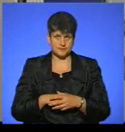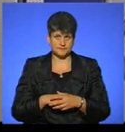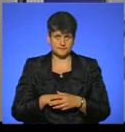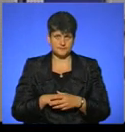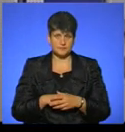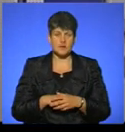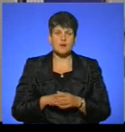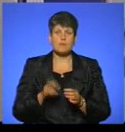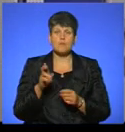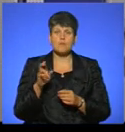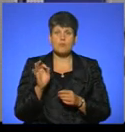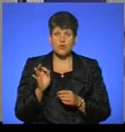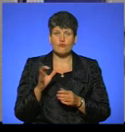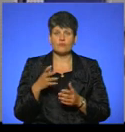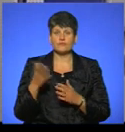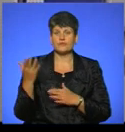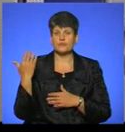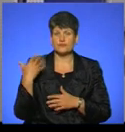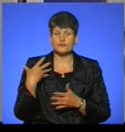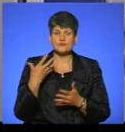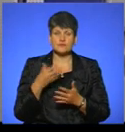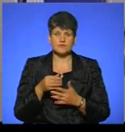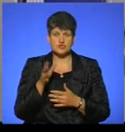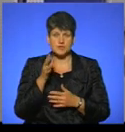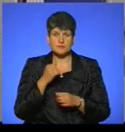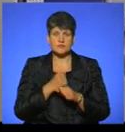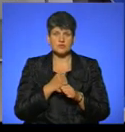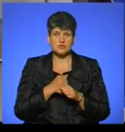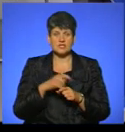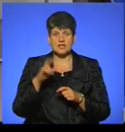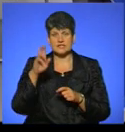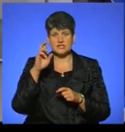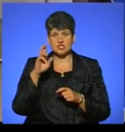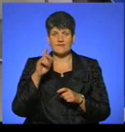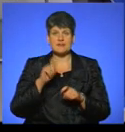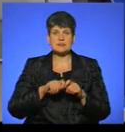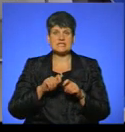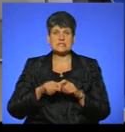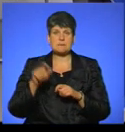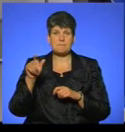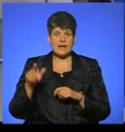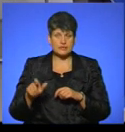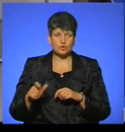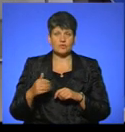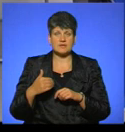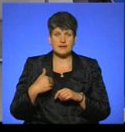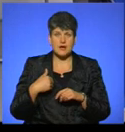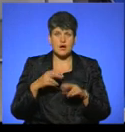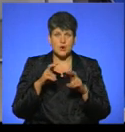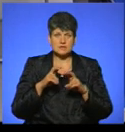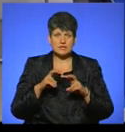бо в свій час, працюючи державним інспектором, я розслідував